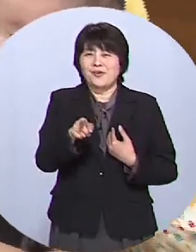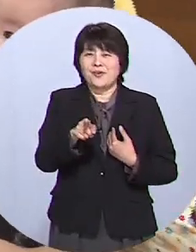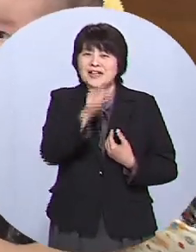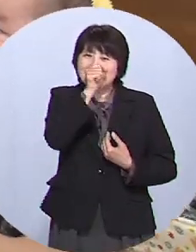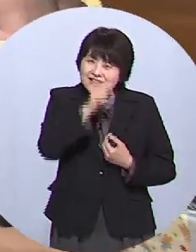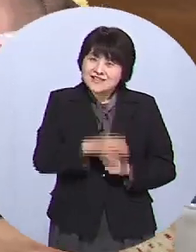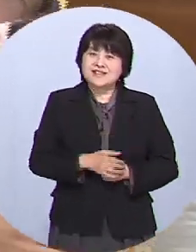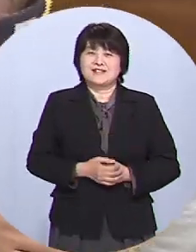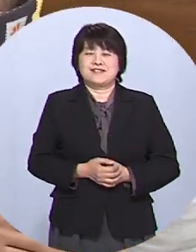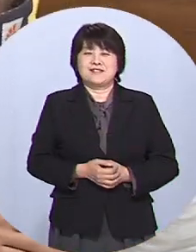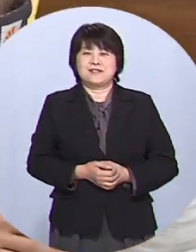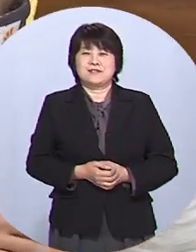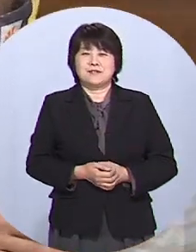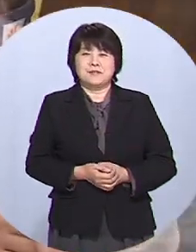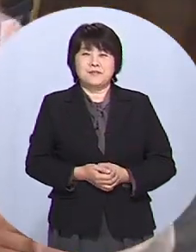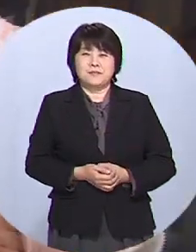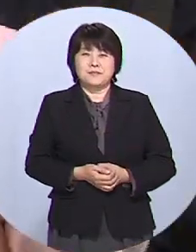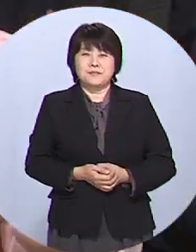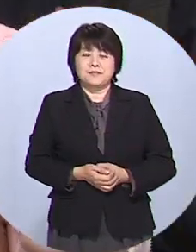いいですね。